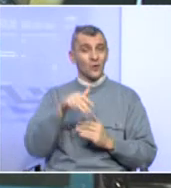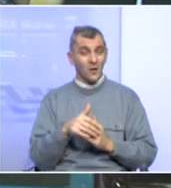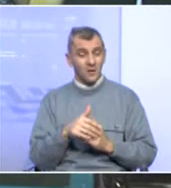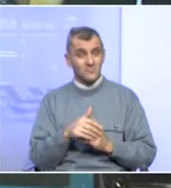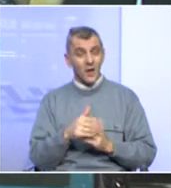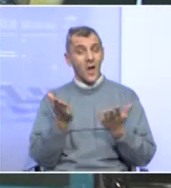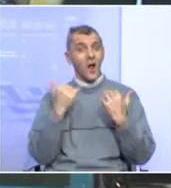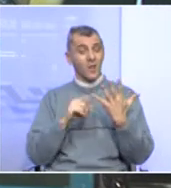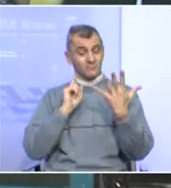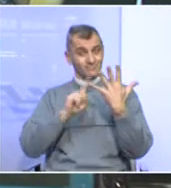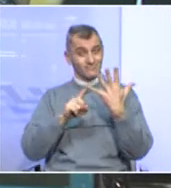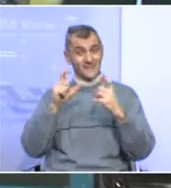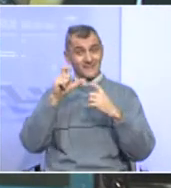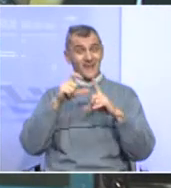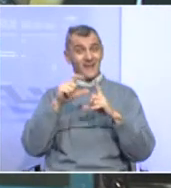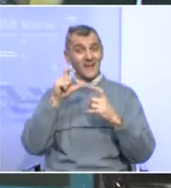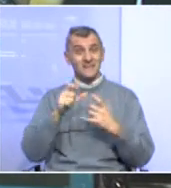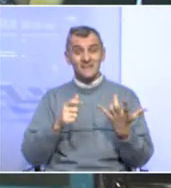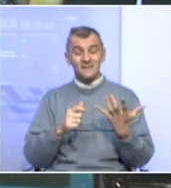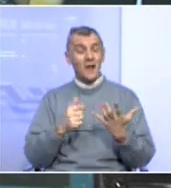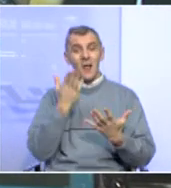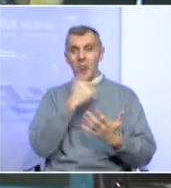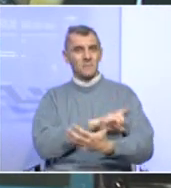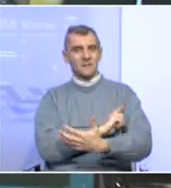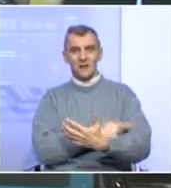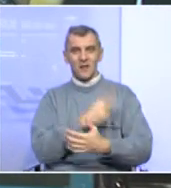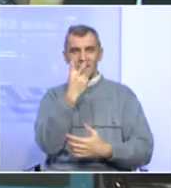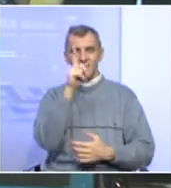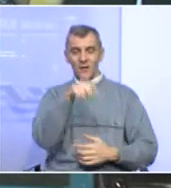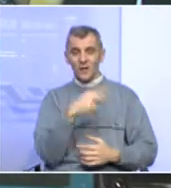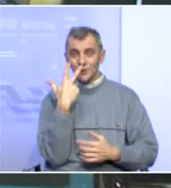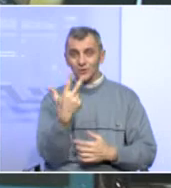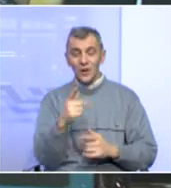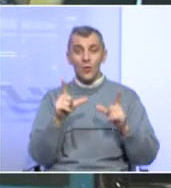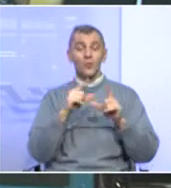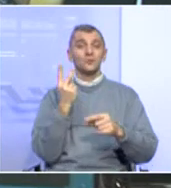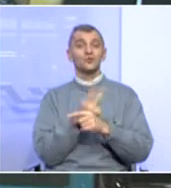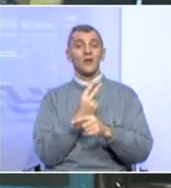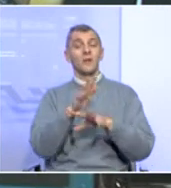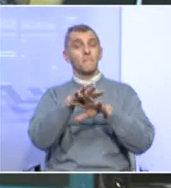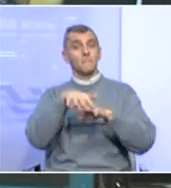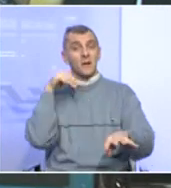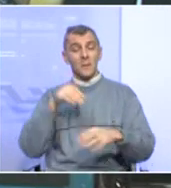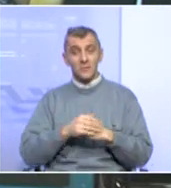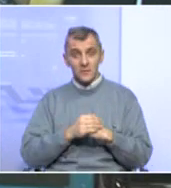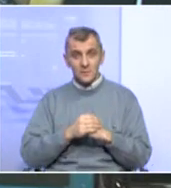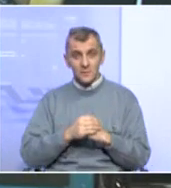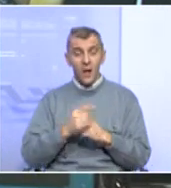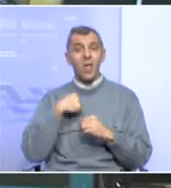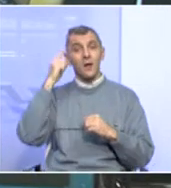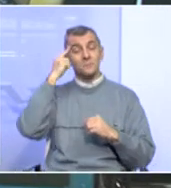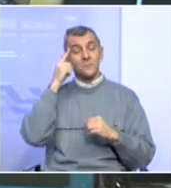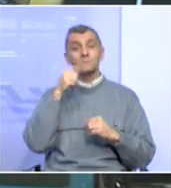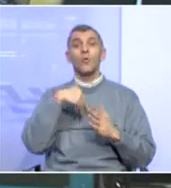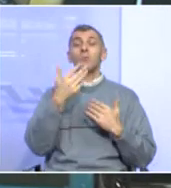bez SDS-a onda nema snagu dvotrećinsku u državnom parlamentu i mislim da onda nemaju snagu